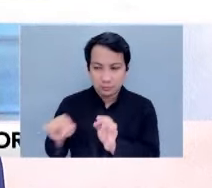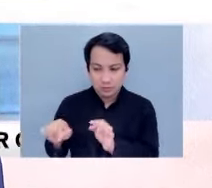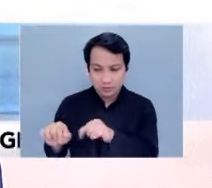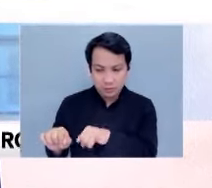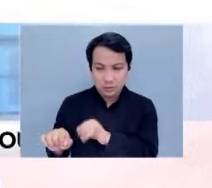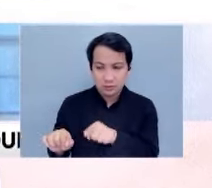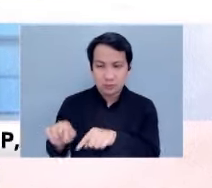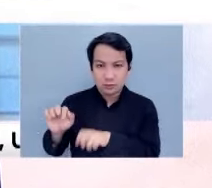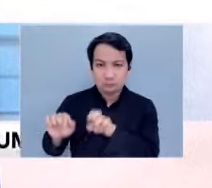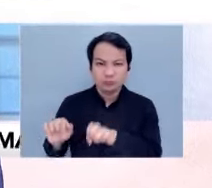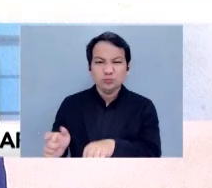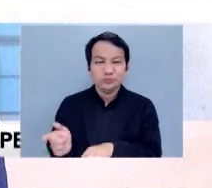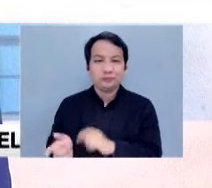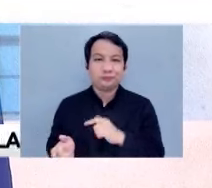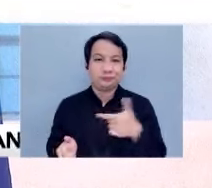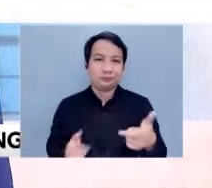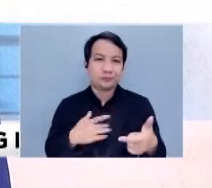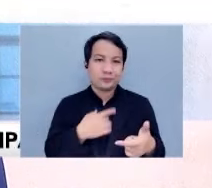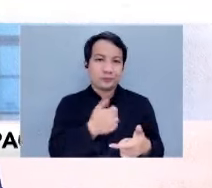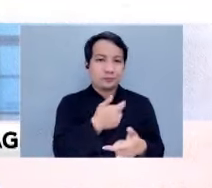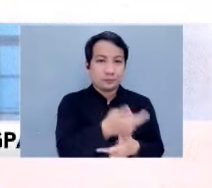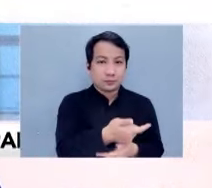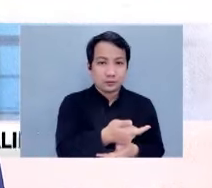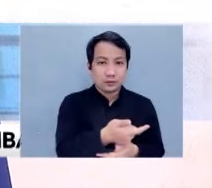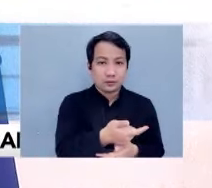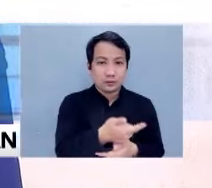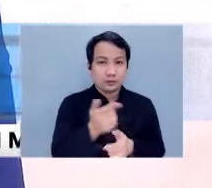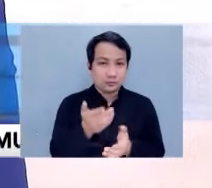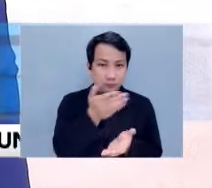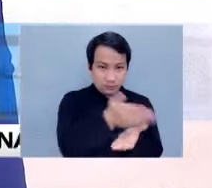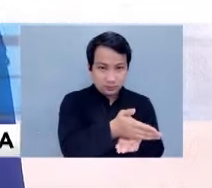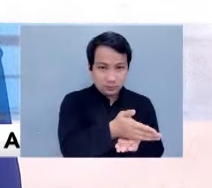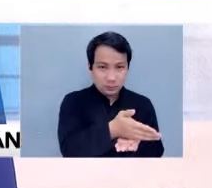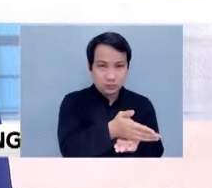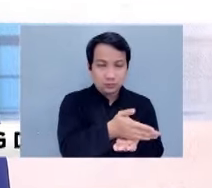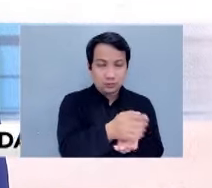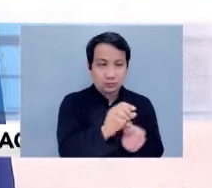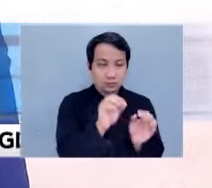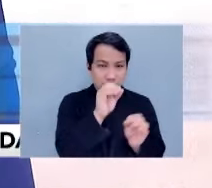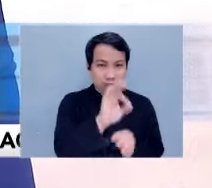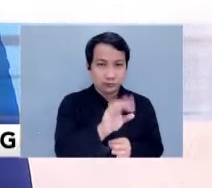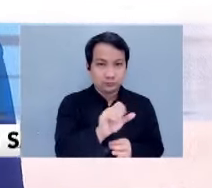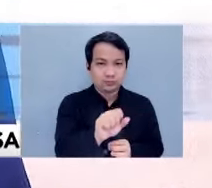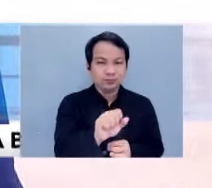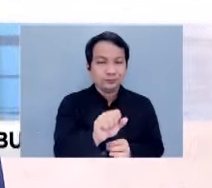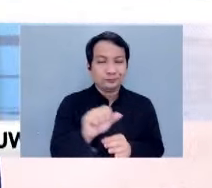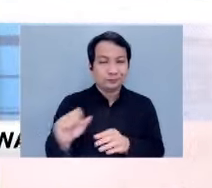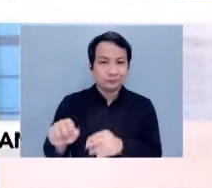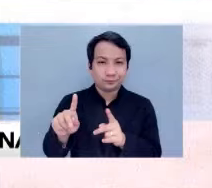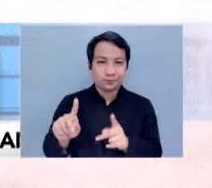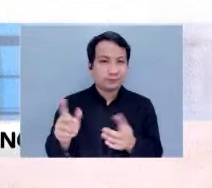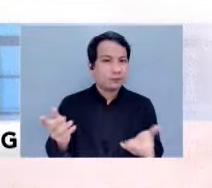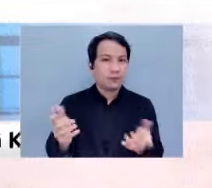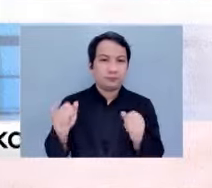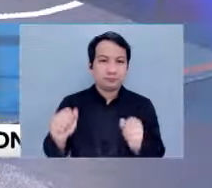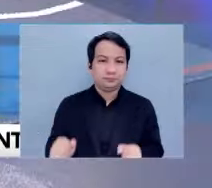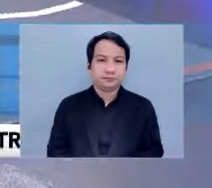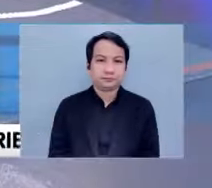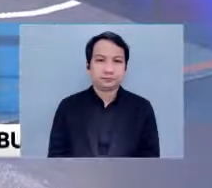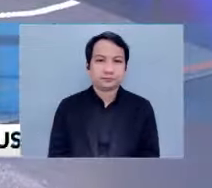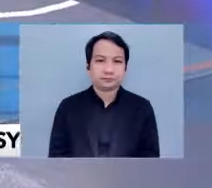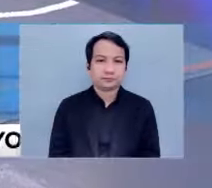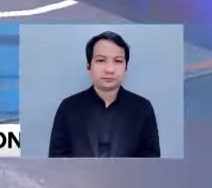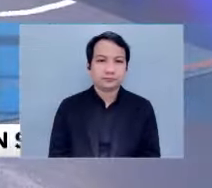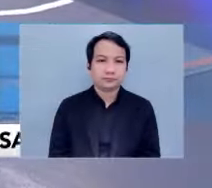bata, best interest ba ng child yung pagpunta dito sa foster na ito or sa nag-a-adopt na ito. Alright, dami nating natutunan